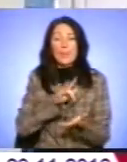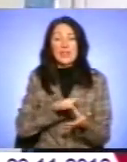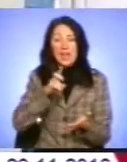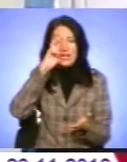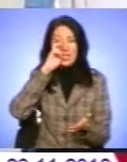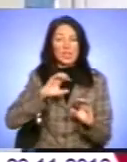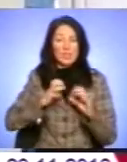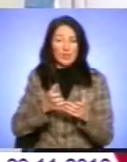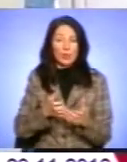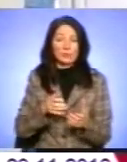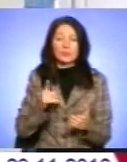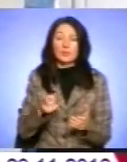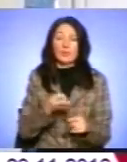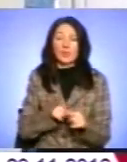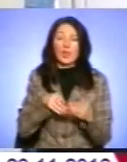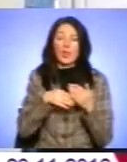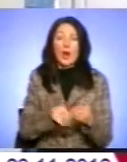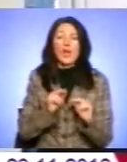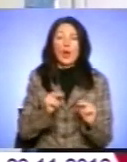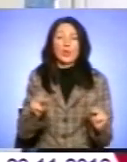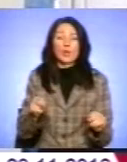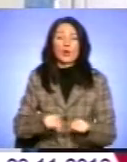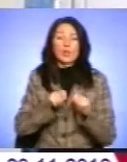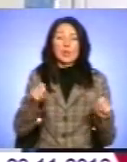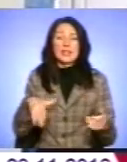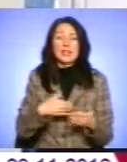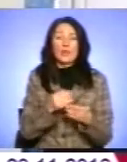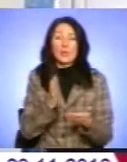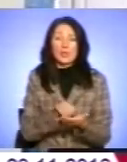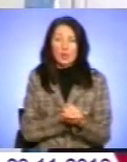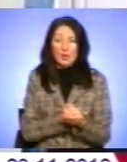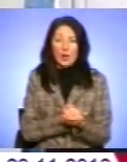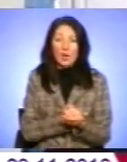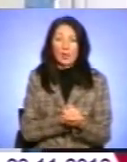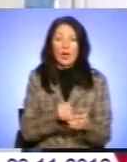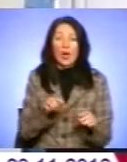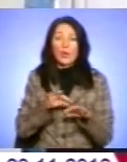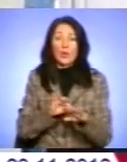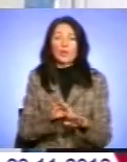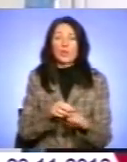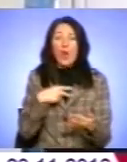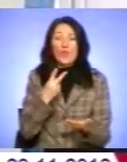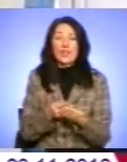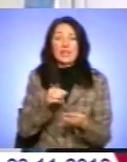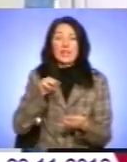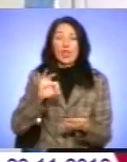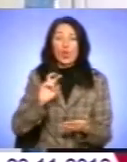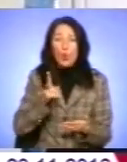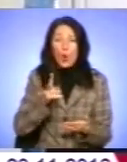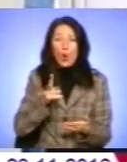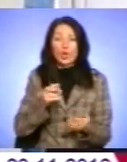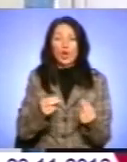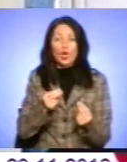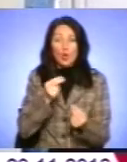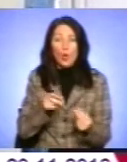учням розкрити весь свій потенціал. Тобто вона буде проходити в вигляді гри або так званого ток-шоу, де учень розкриє весь свій потенціал, де